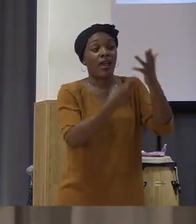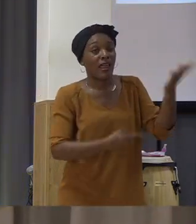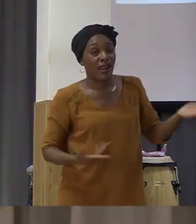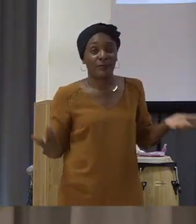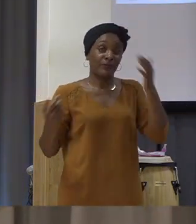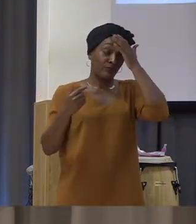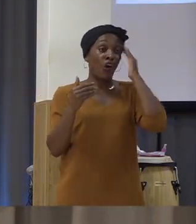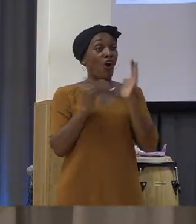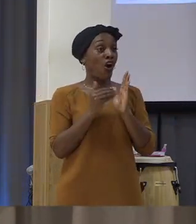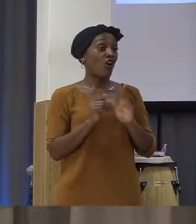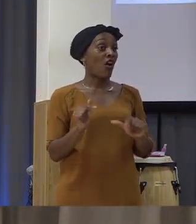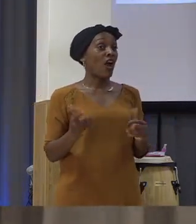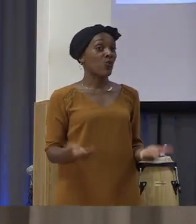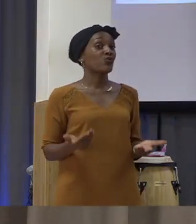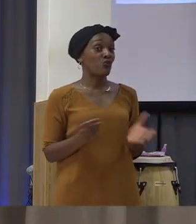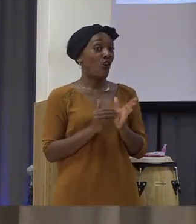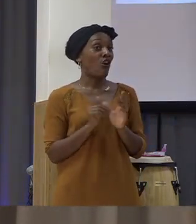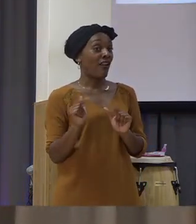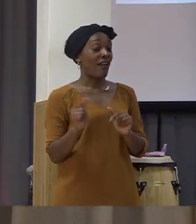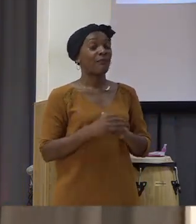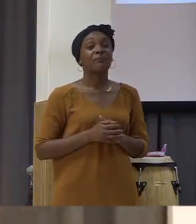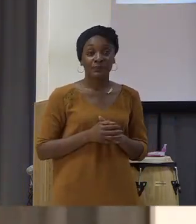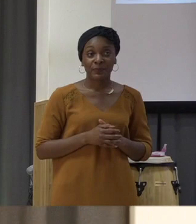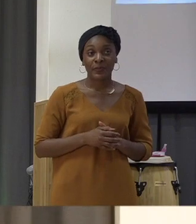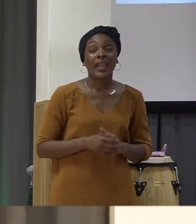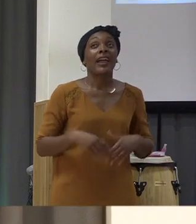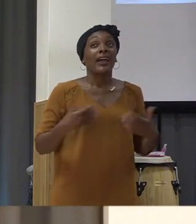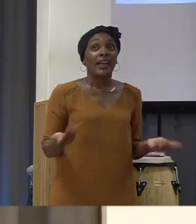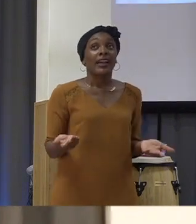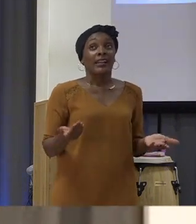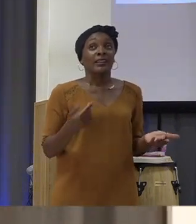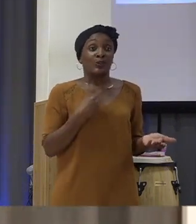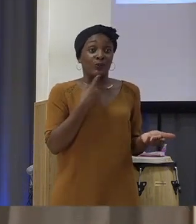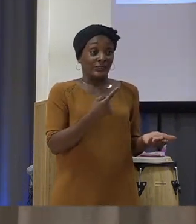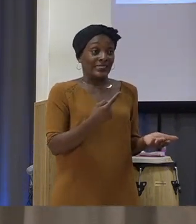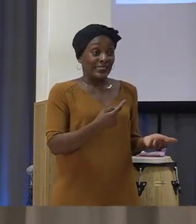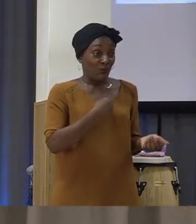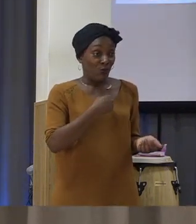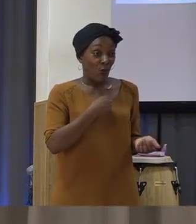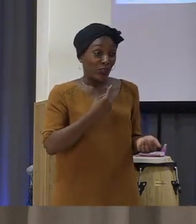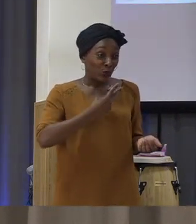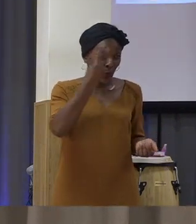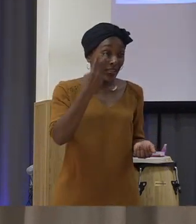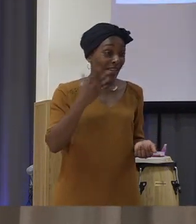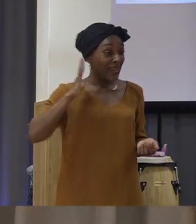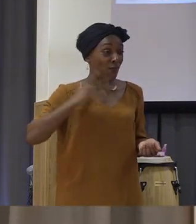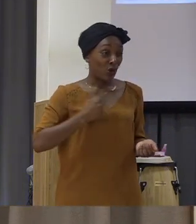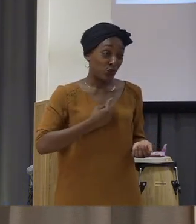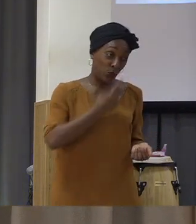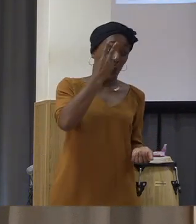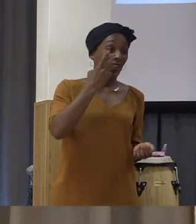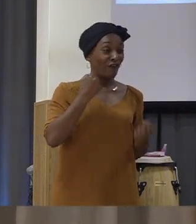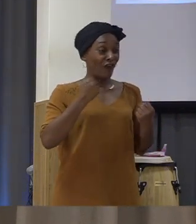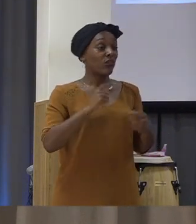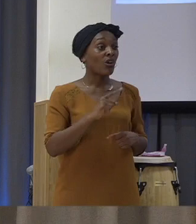encore parmi nous au jour d'aujourd'hui. Et donc, pourtant, je peux vous dire, je n'étais pas super doué pour ça. Allez